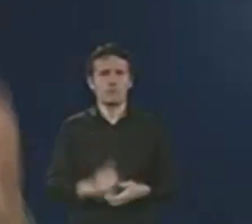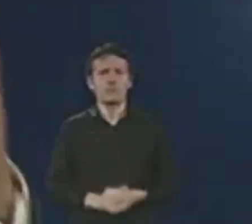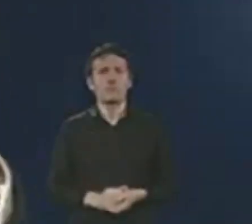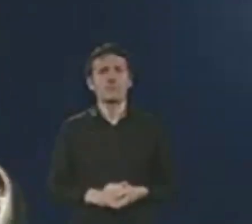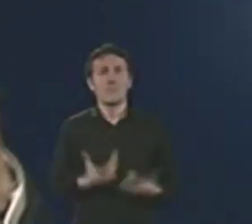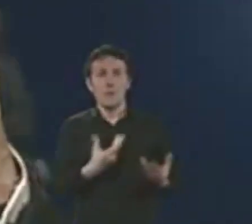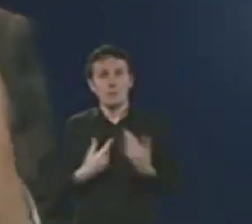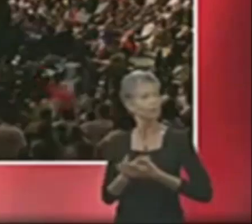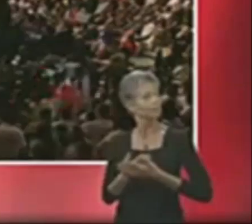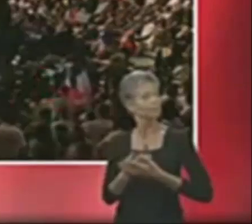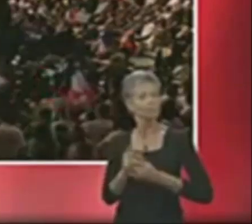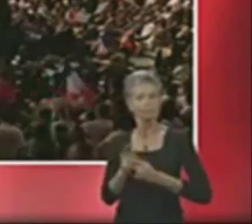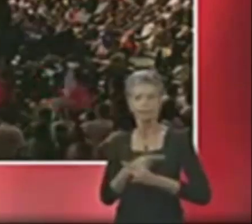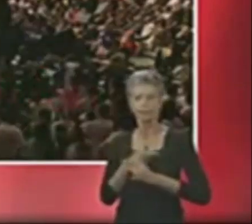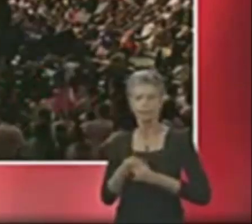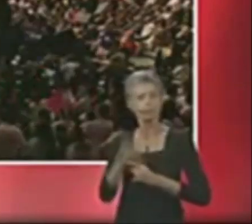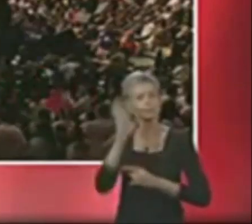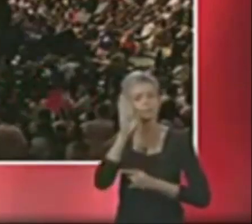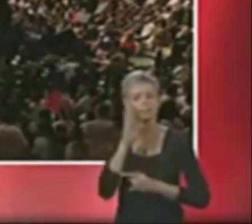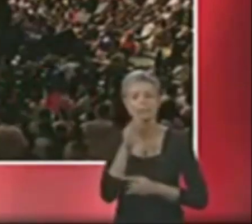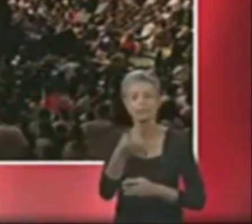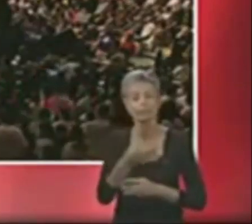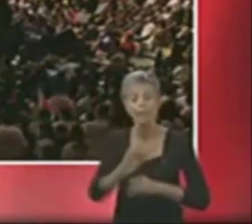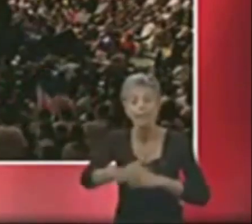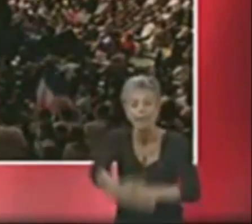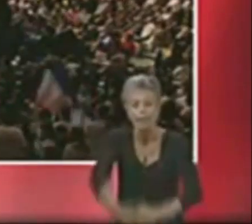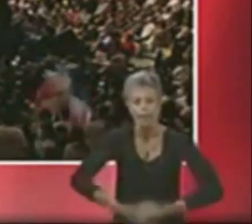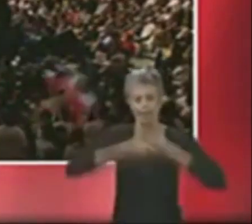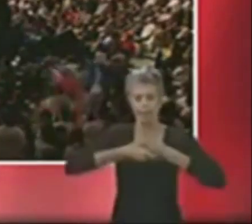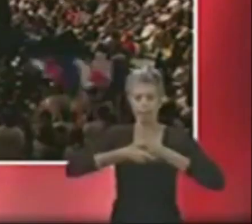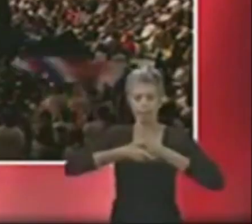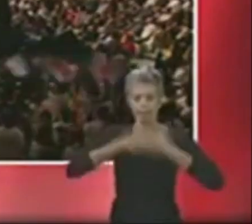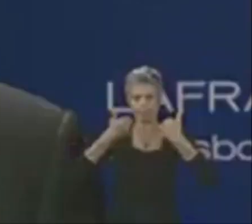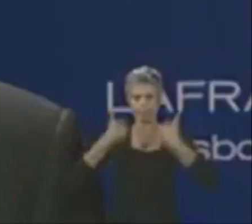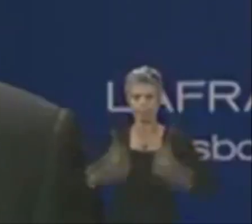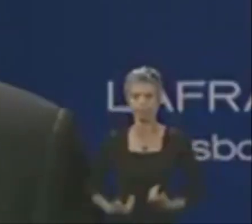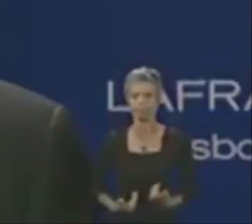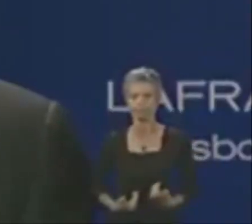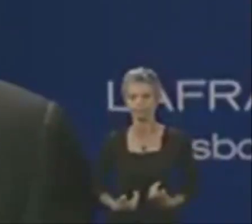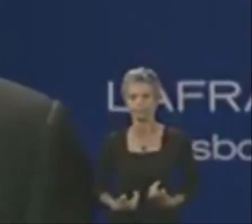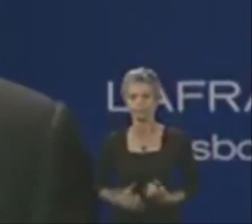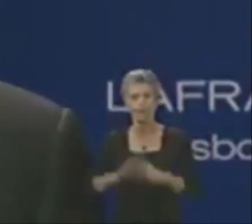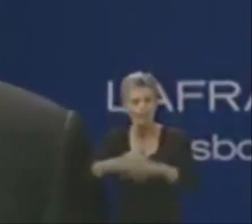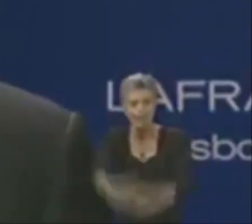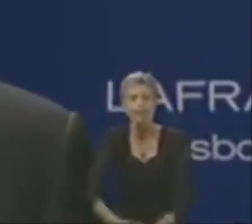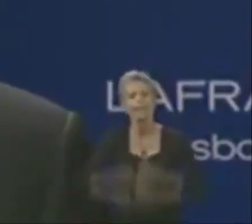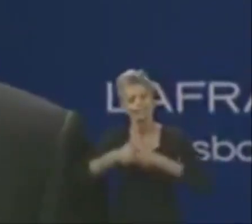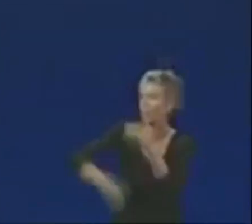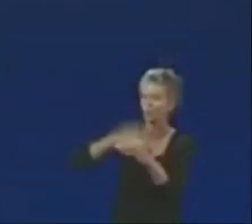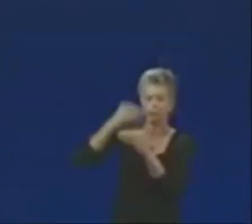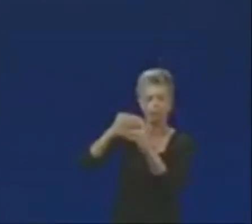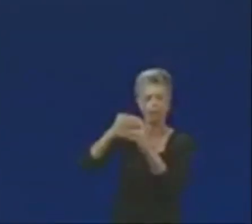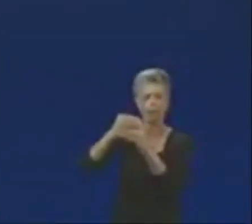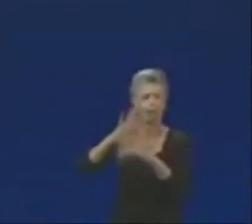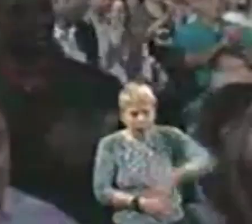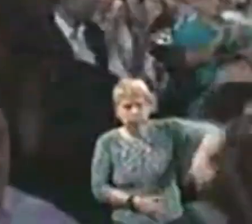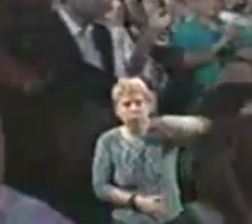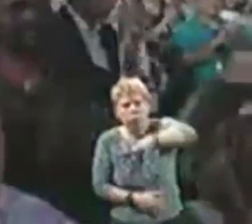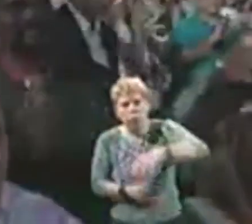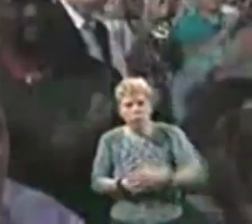Aidez-moi. Aidez-moi. Aidez-moi. Aidez-moi. Aidez-moi.